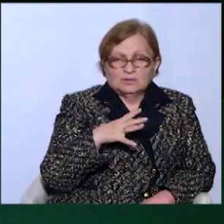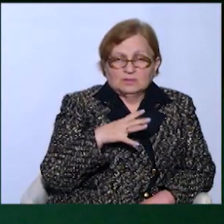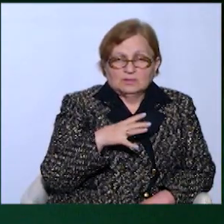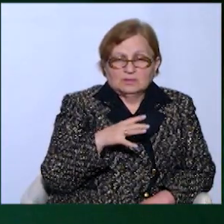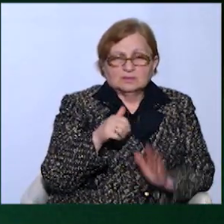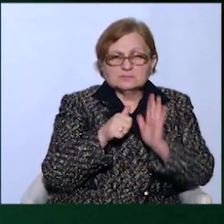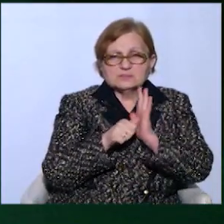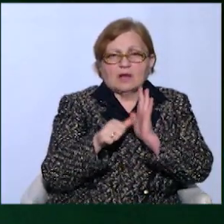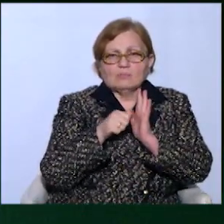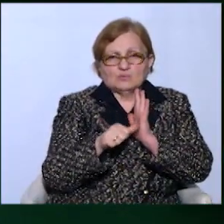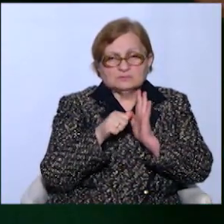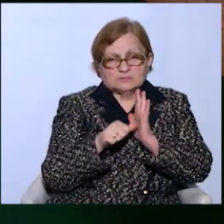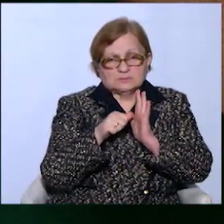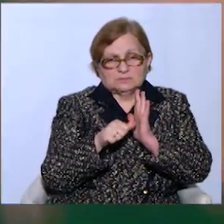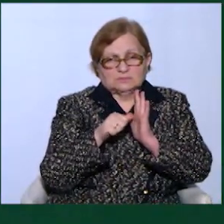60 ლარი.